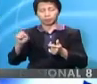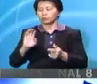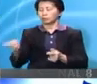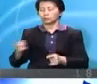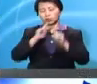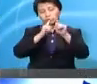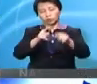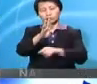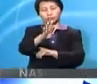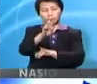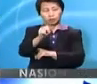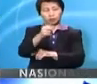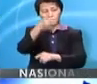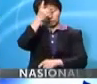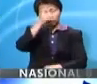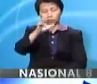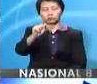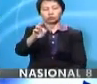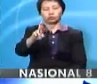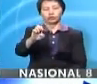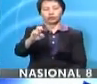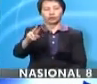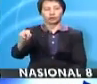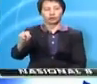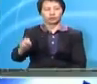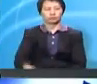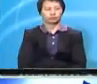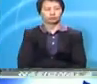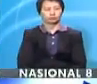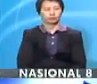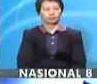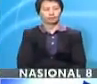soalan BN Kanowit, Dato' Aaron Agu Anak Dagang.